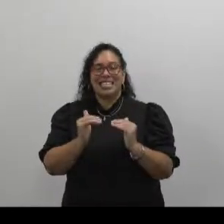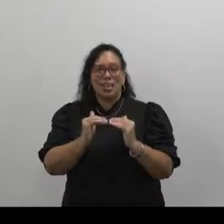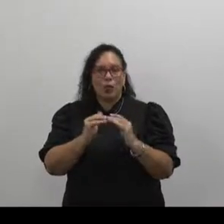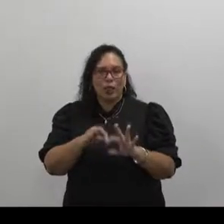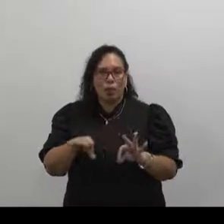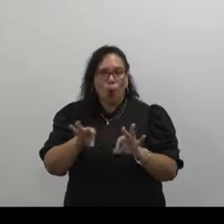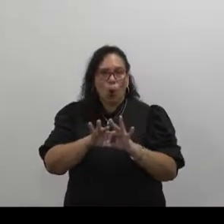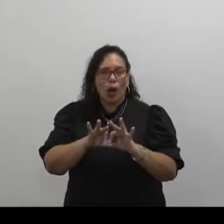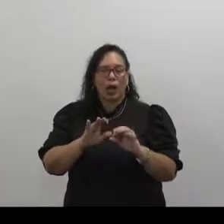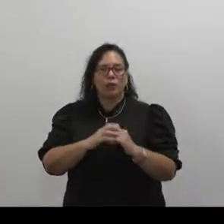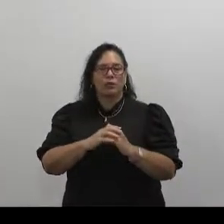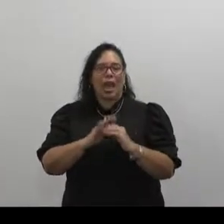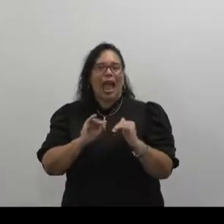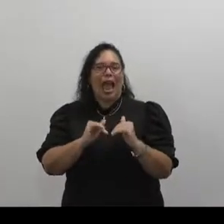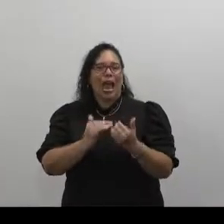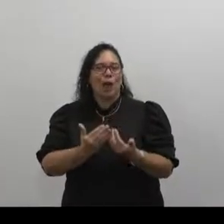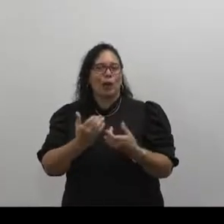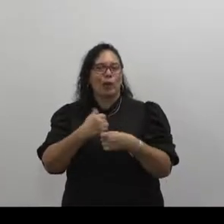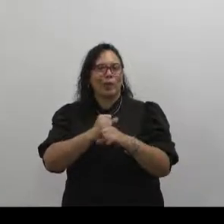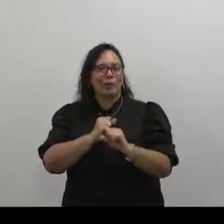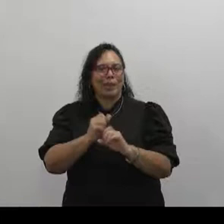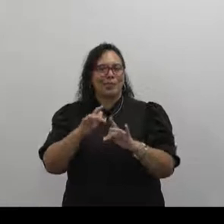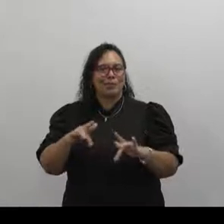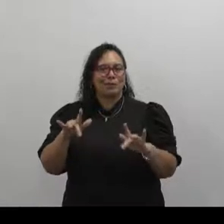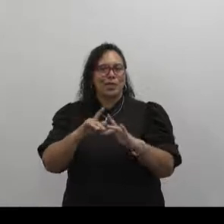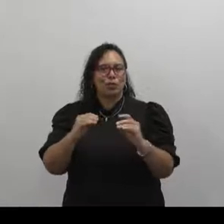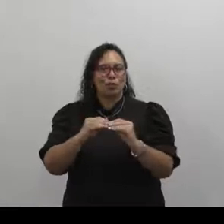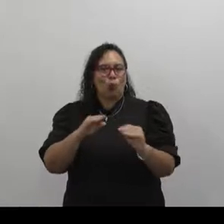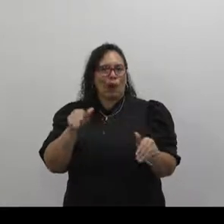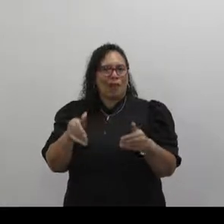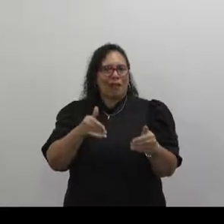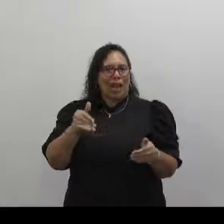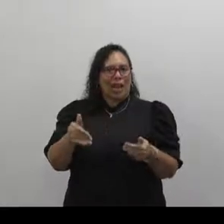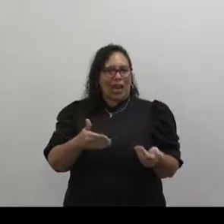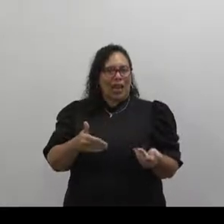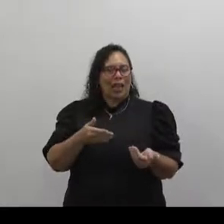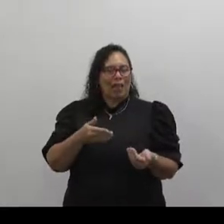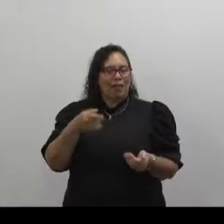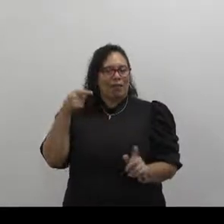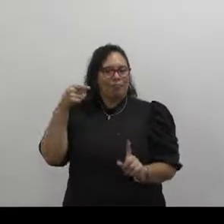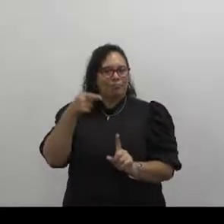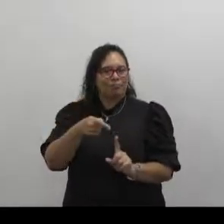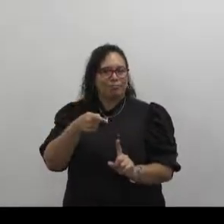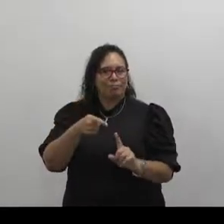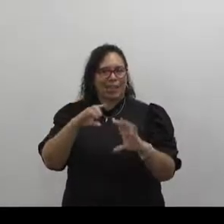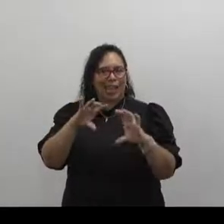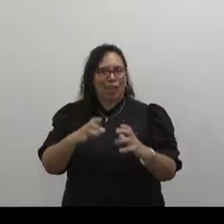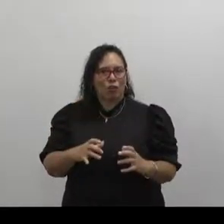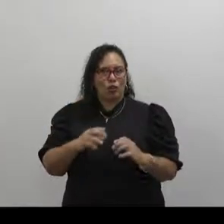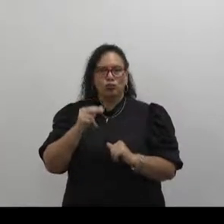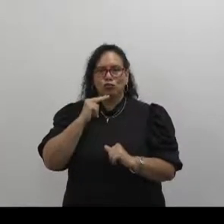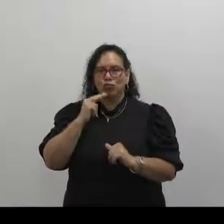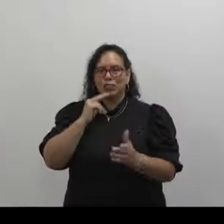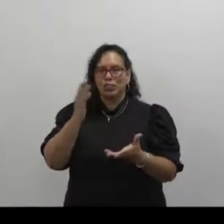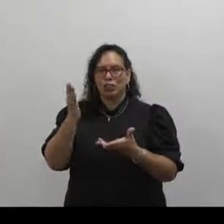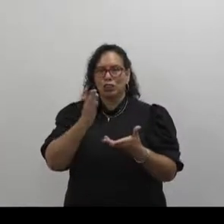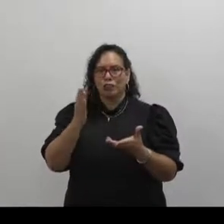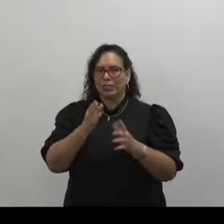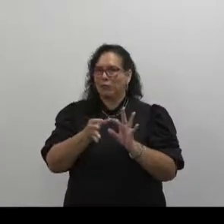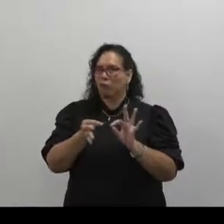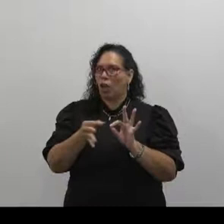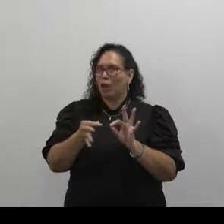ôi nhắm nâng của bên xa đã xâm khăn thơ mấy ai cái lãnh tí tăng rồi bây còn tóc lùm hò nu ai miên